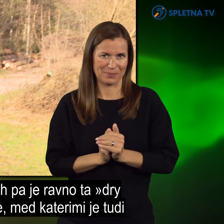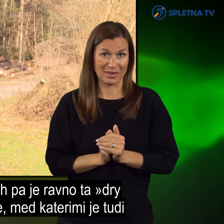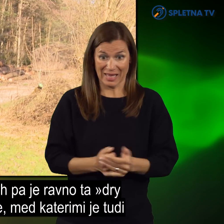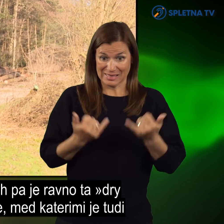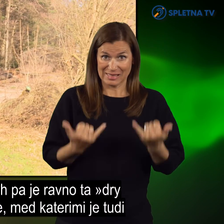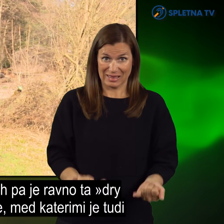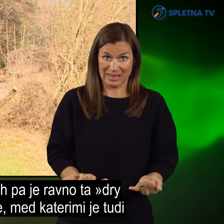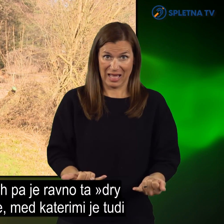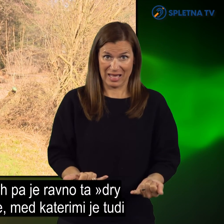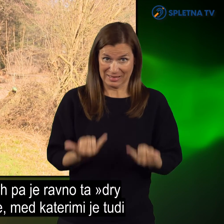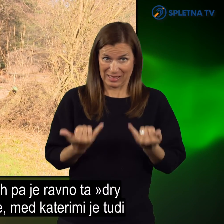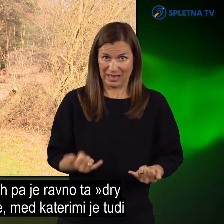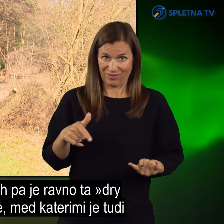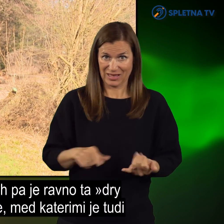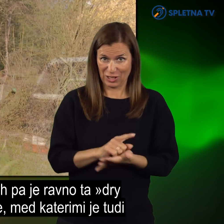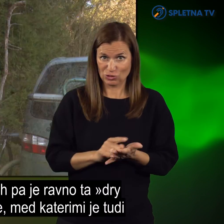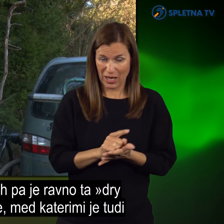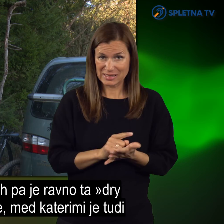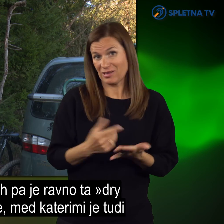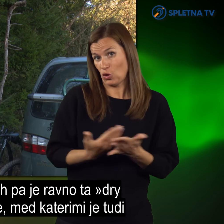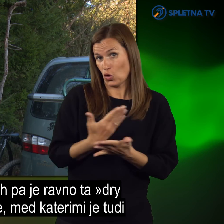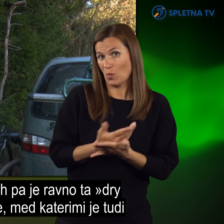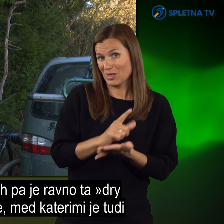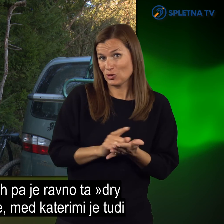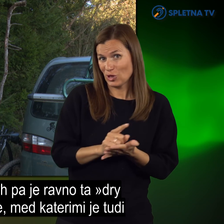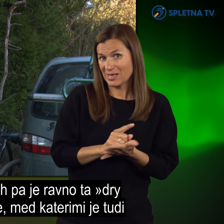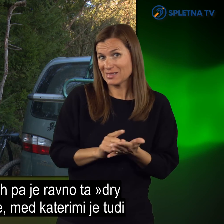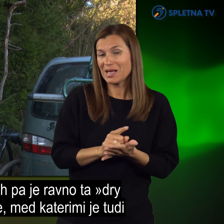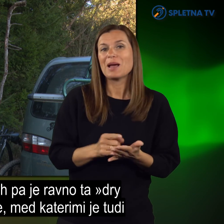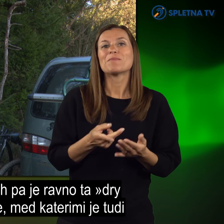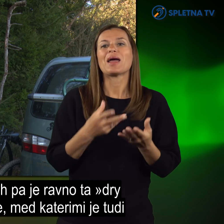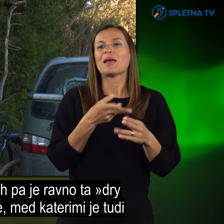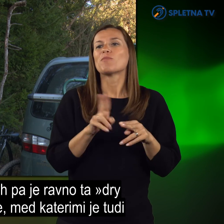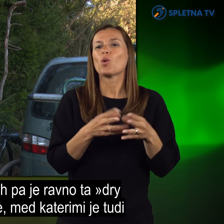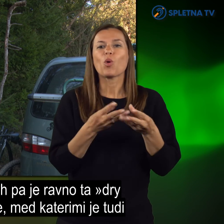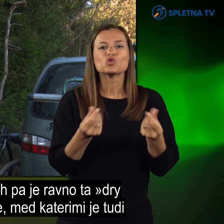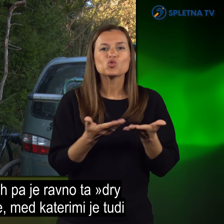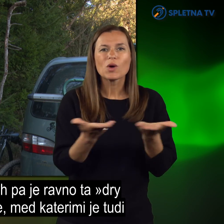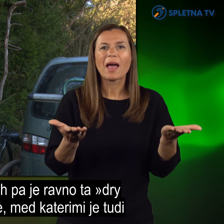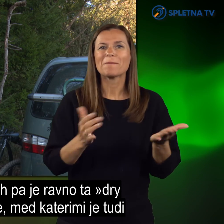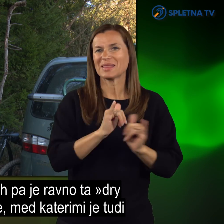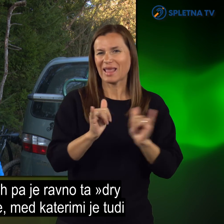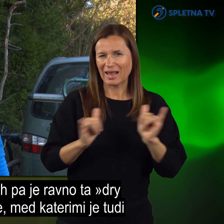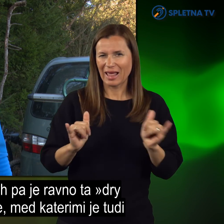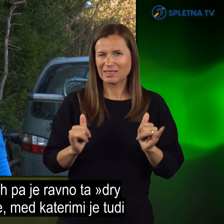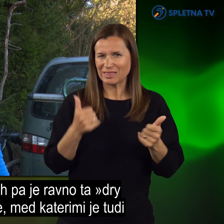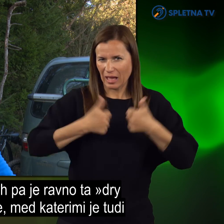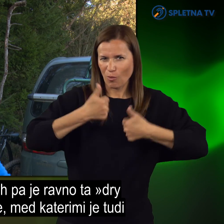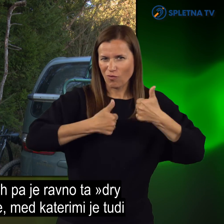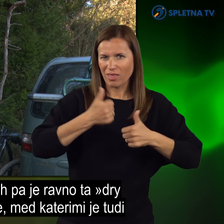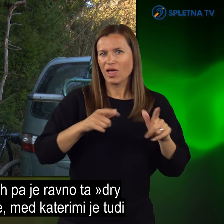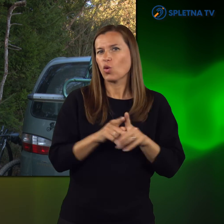Medtem, ko sedaj, v teh časih, zdaj bolj v sodobnih časih, je pa glih ta dryland tekmovanje, se pravi,